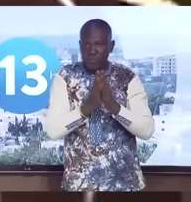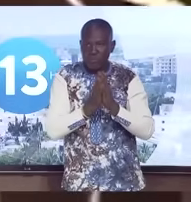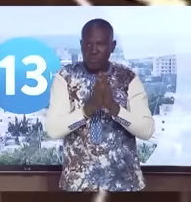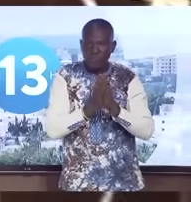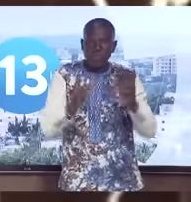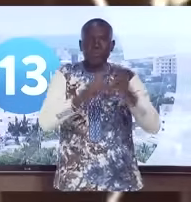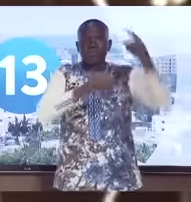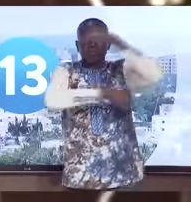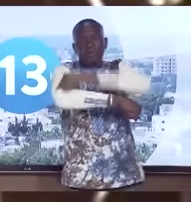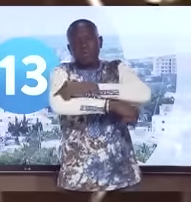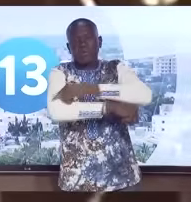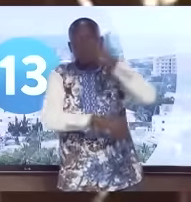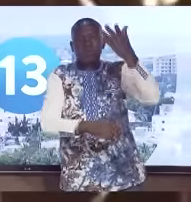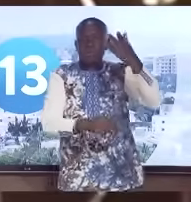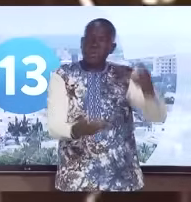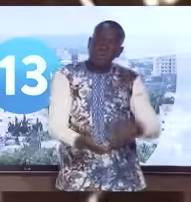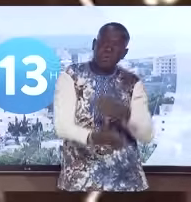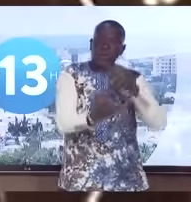Aujourd'hui, 5 août